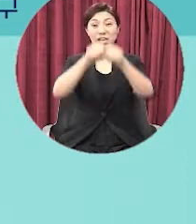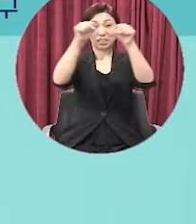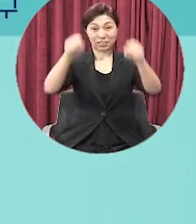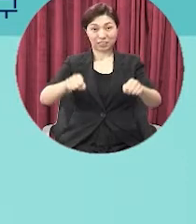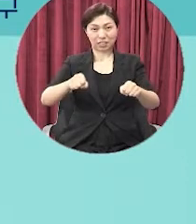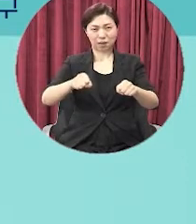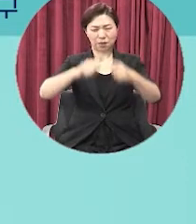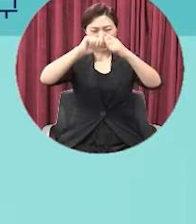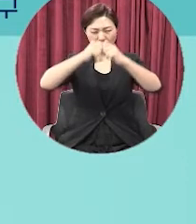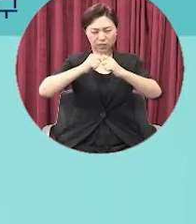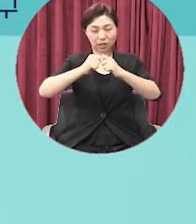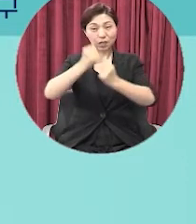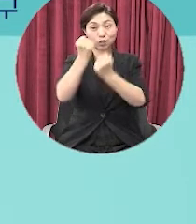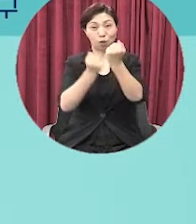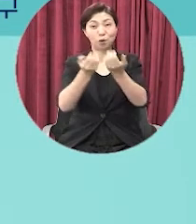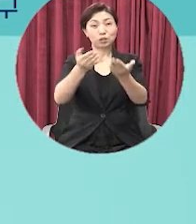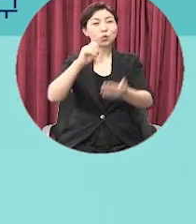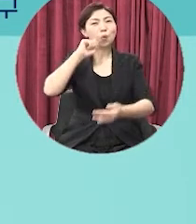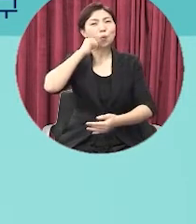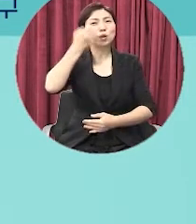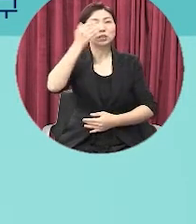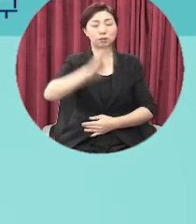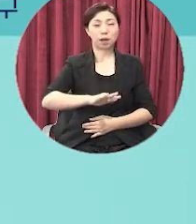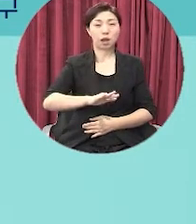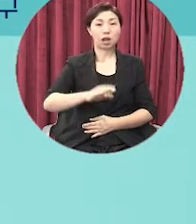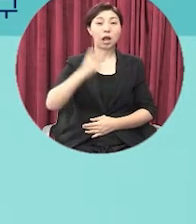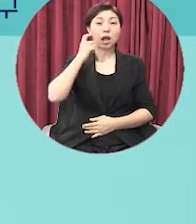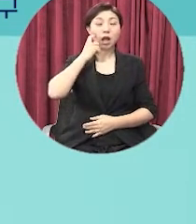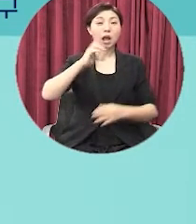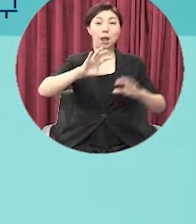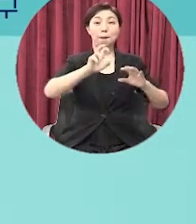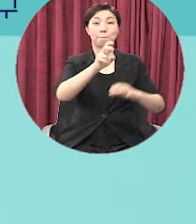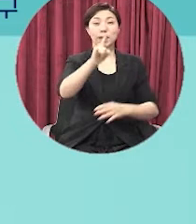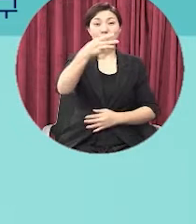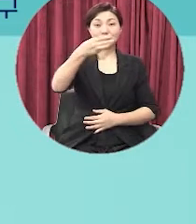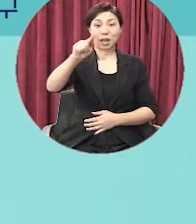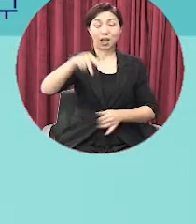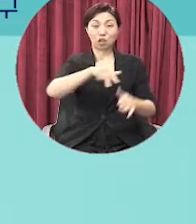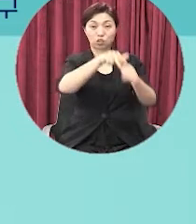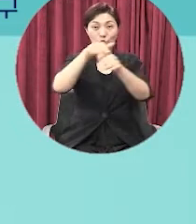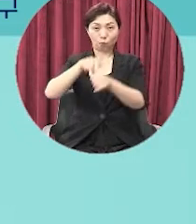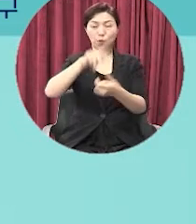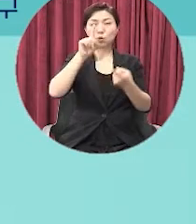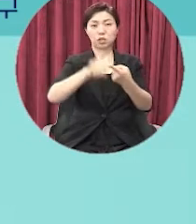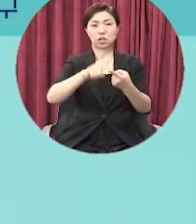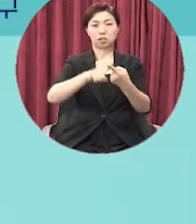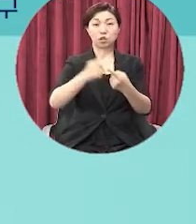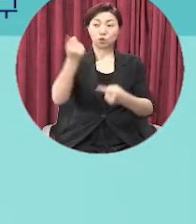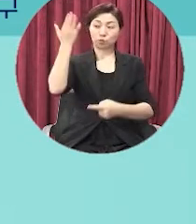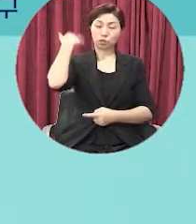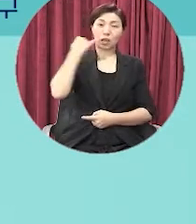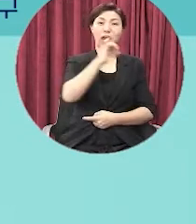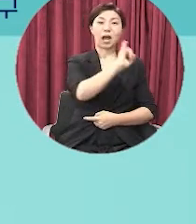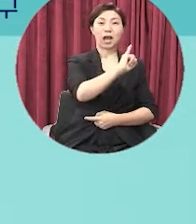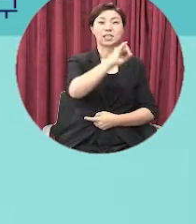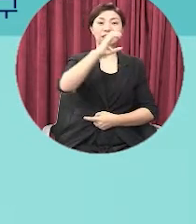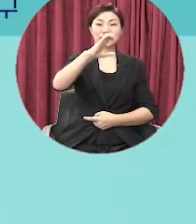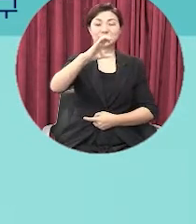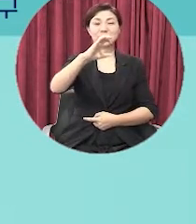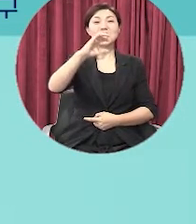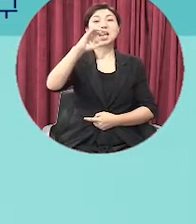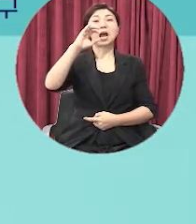맛있었고 있습니다만 아 메타데이터에 대한 것은 또 아아 아이파 까 그 icicle 최고 표준 사용하게